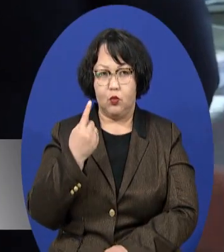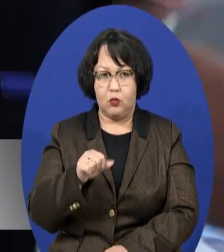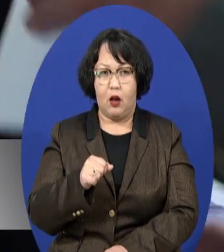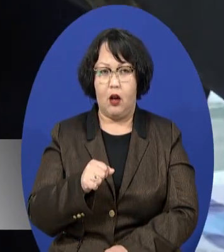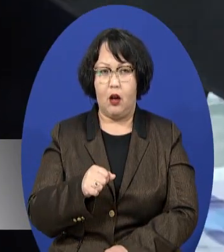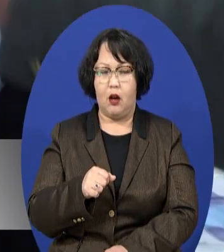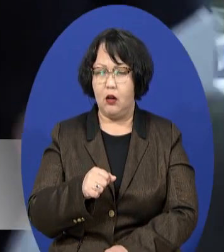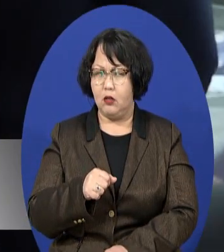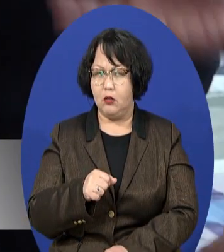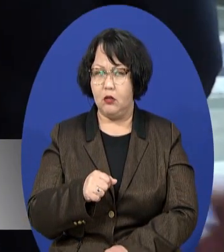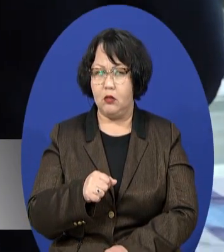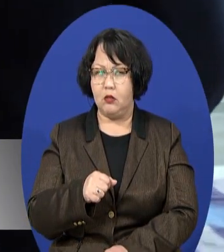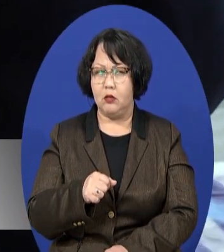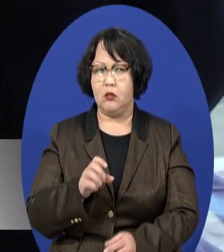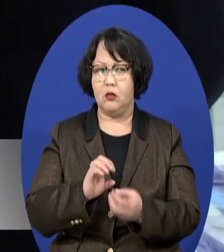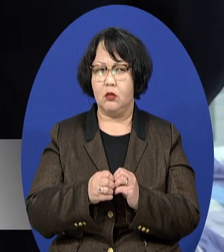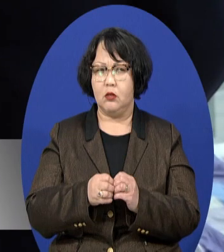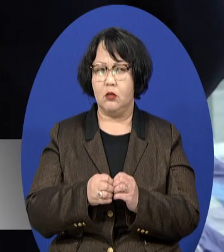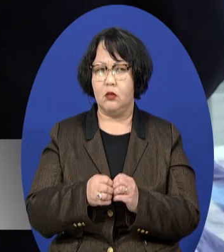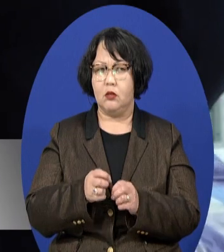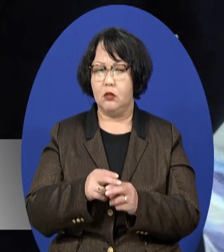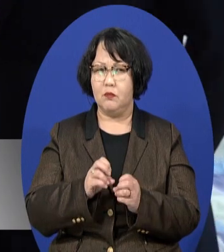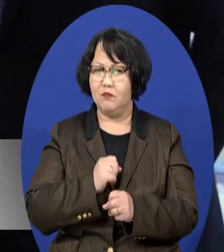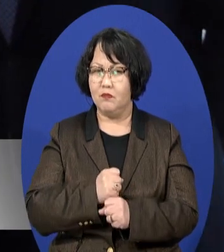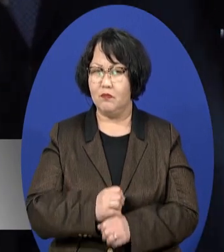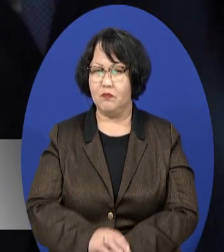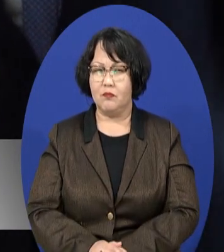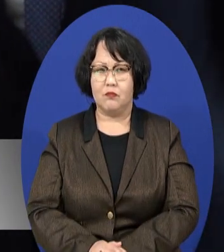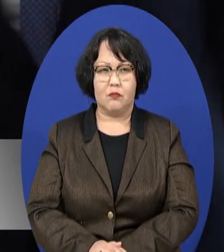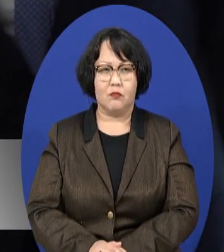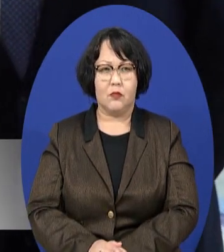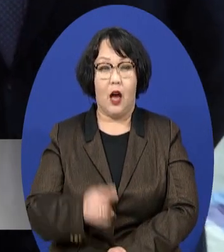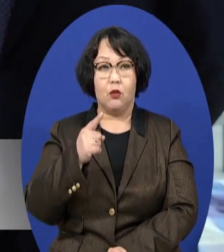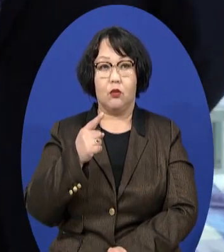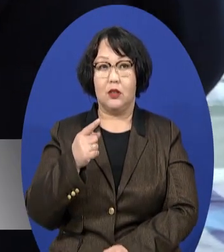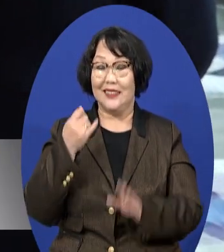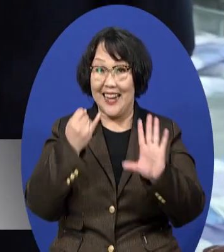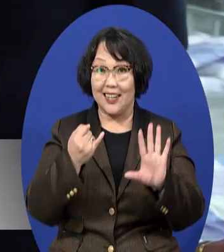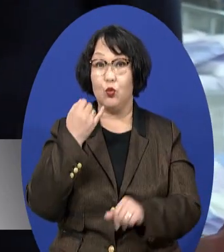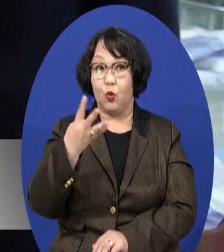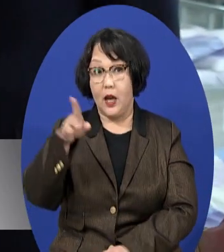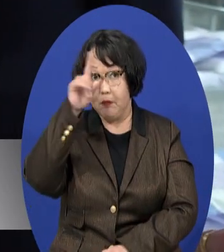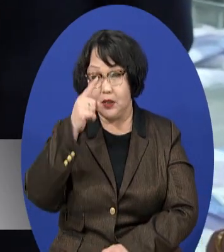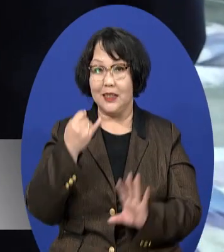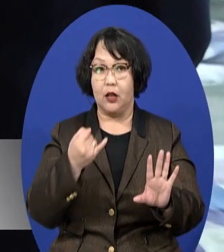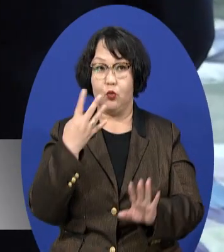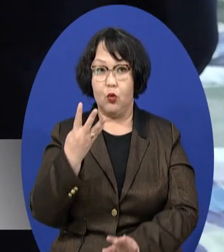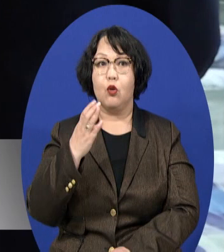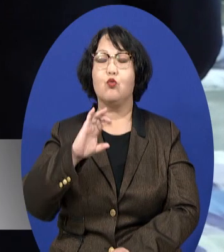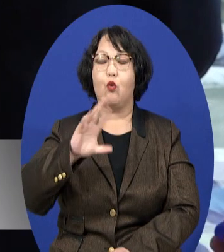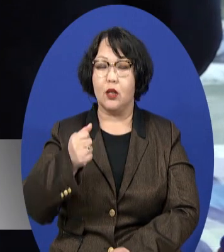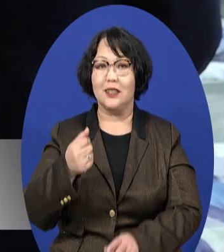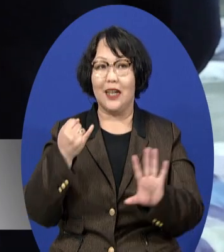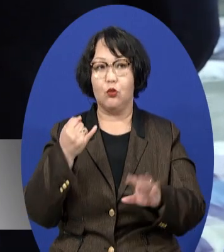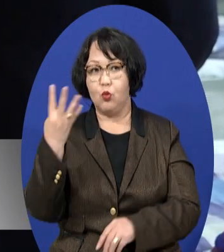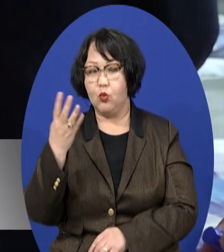Тэгээд одоо ялцаар дөрвөрлөд одоо 64 амж, 64 суудагч, 64 туслах суудагч гэдэг.